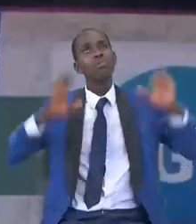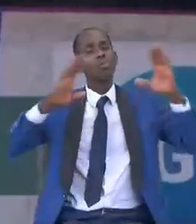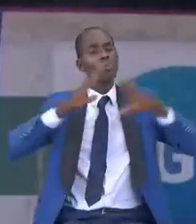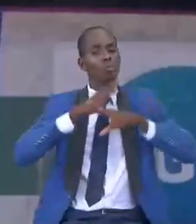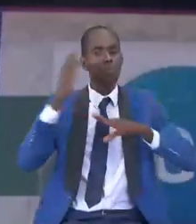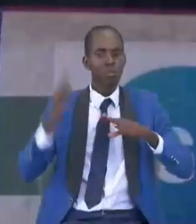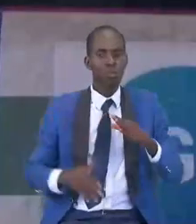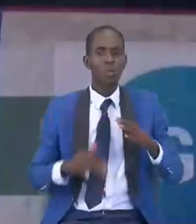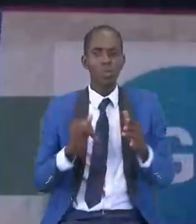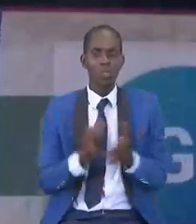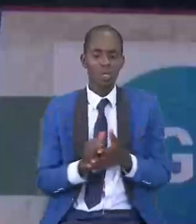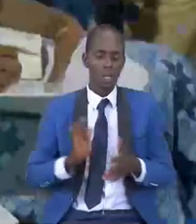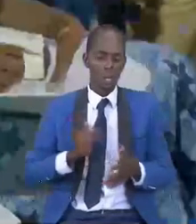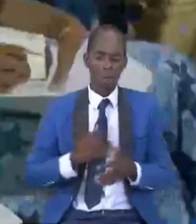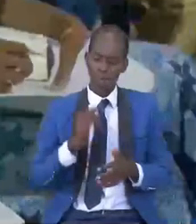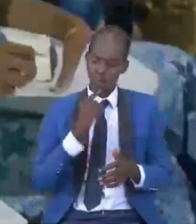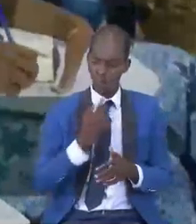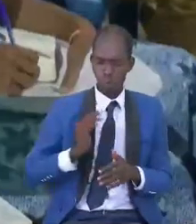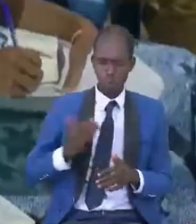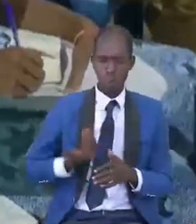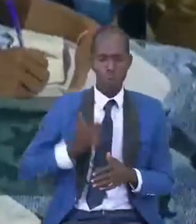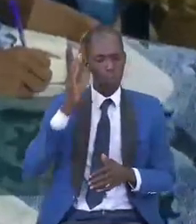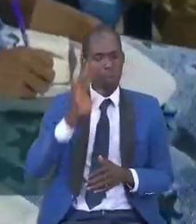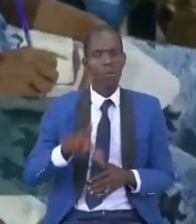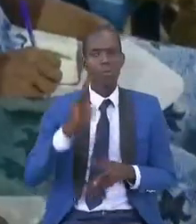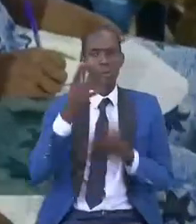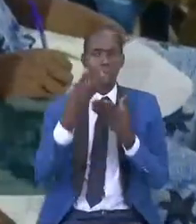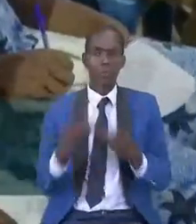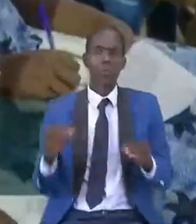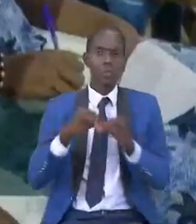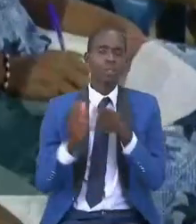la solution viendra dans ta vie au nom de Jésus.